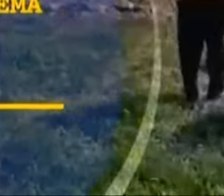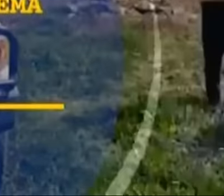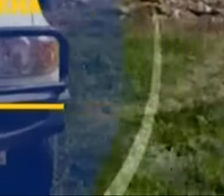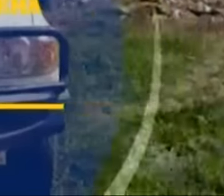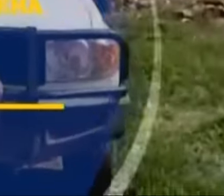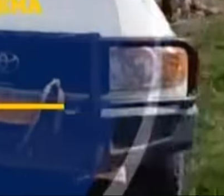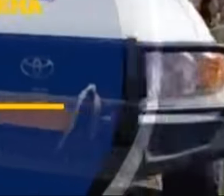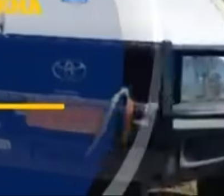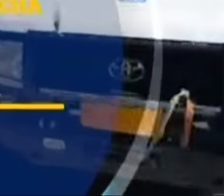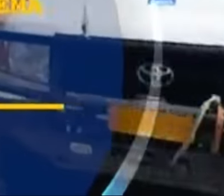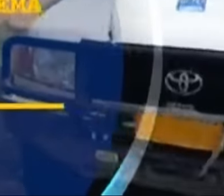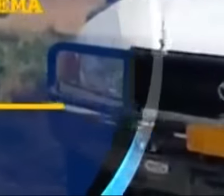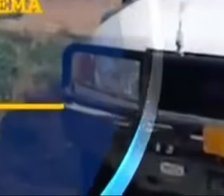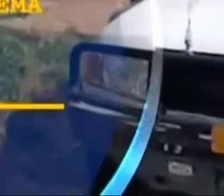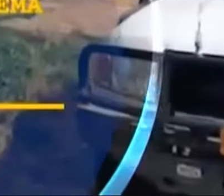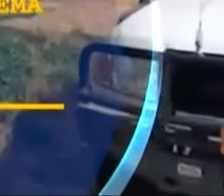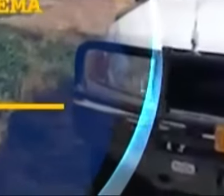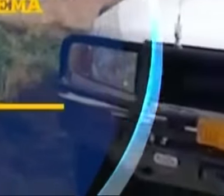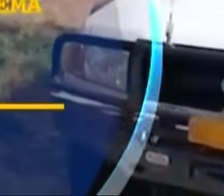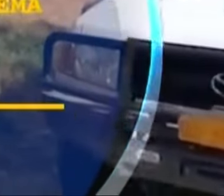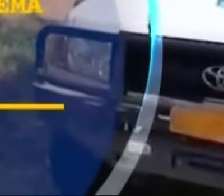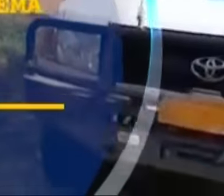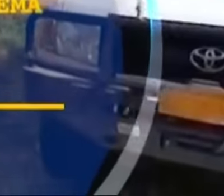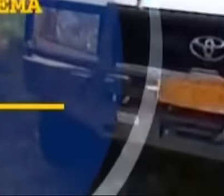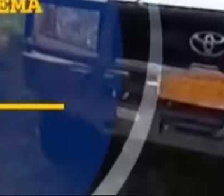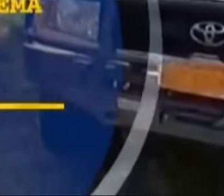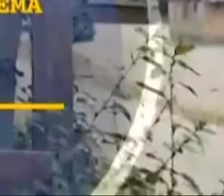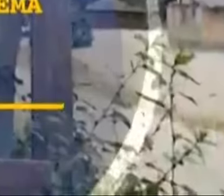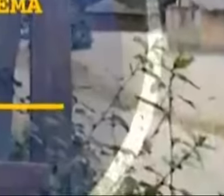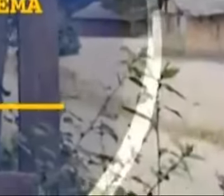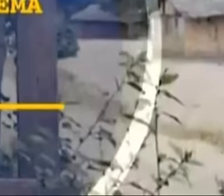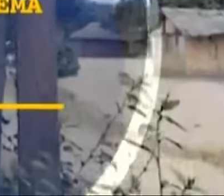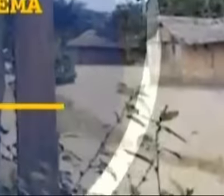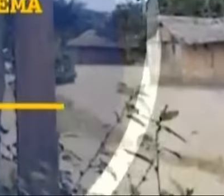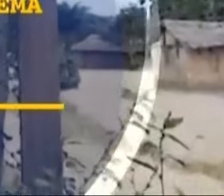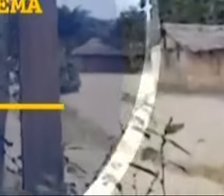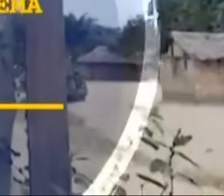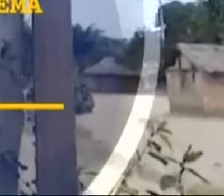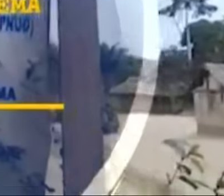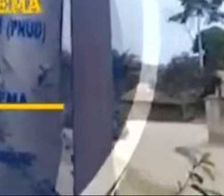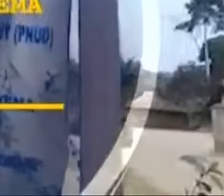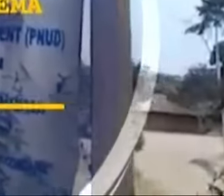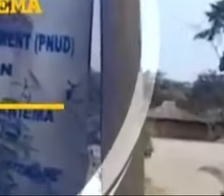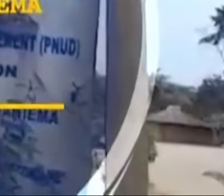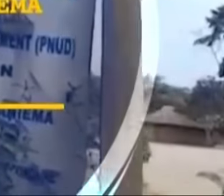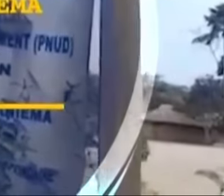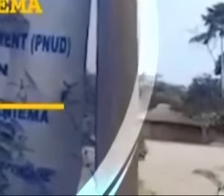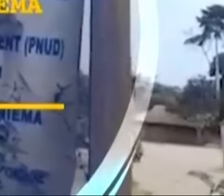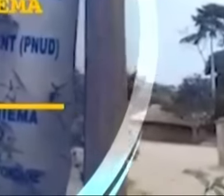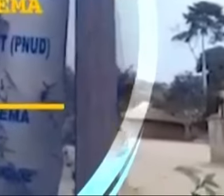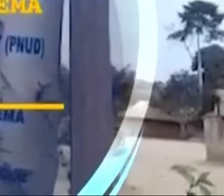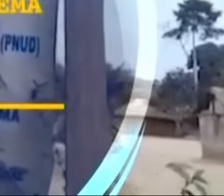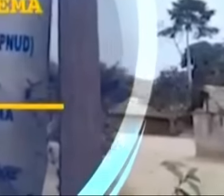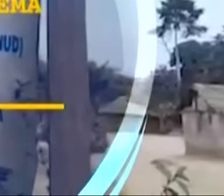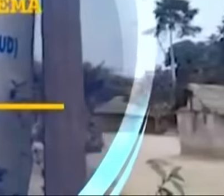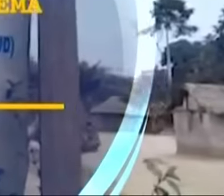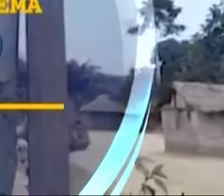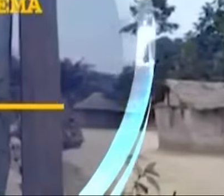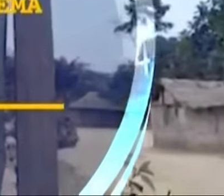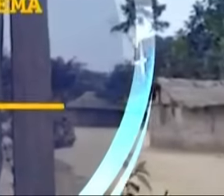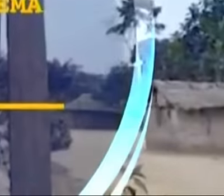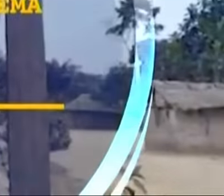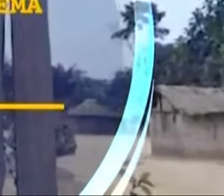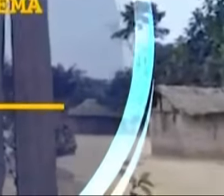hôpitaux encore en construction dans les territoires des Kailo et Kibombo sont stoppés. La population déplore le retard dans l'exécution